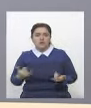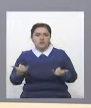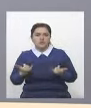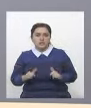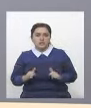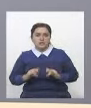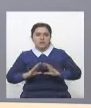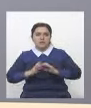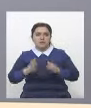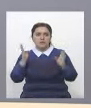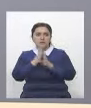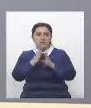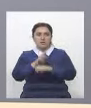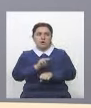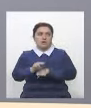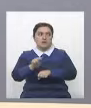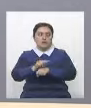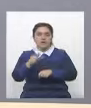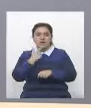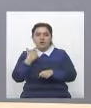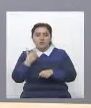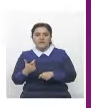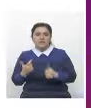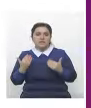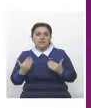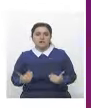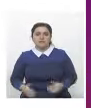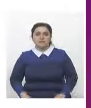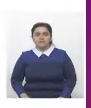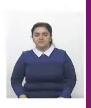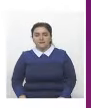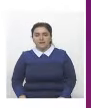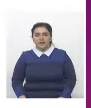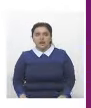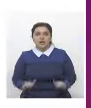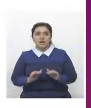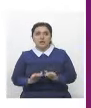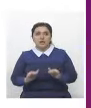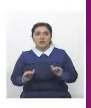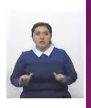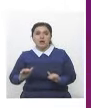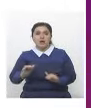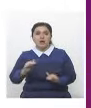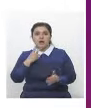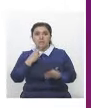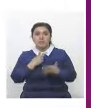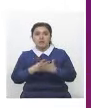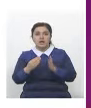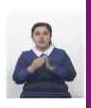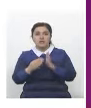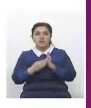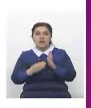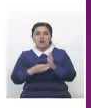мир природы, научил любоваться ею. Ребята, обратимся к